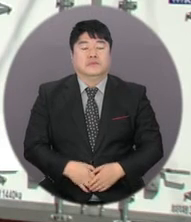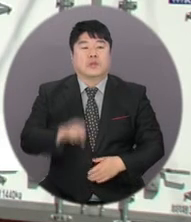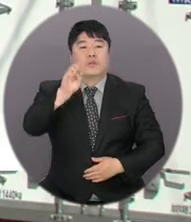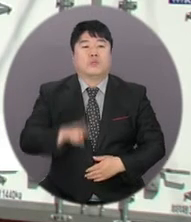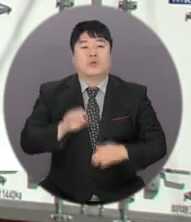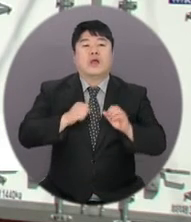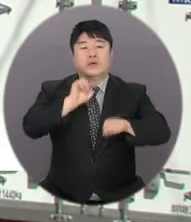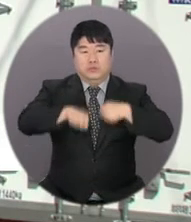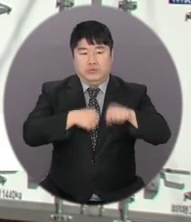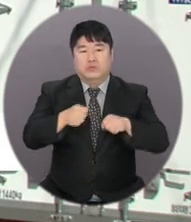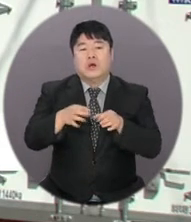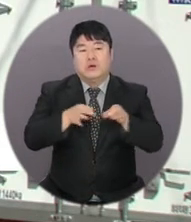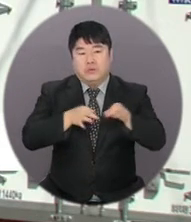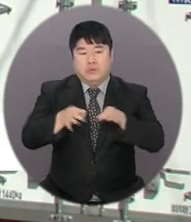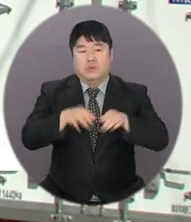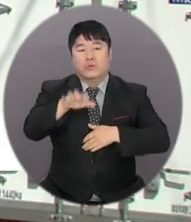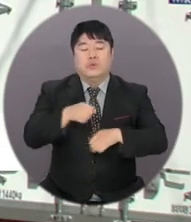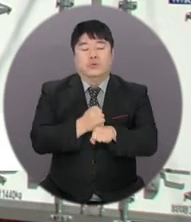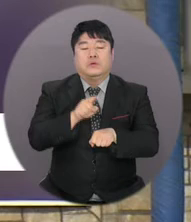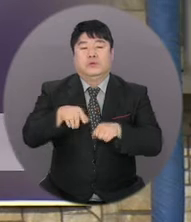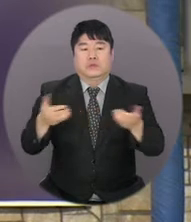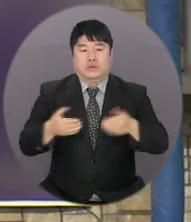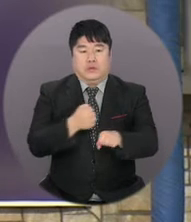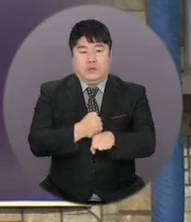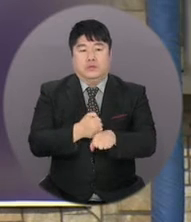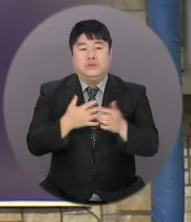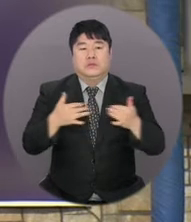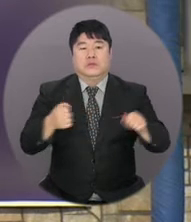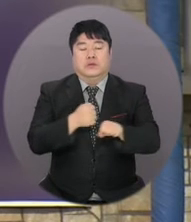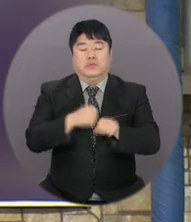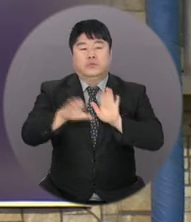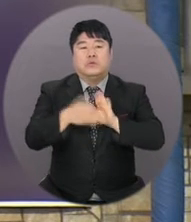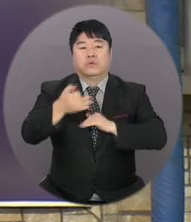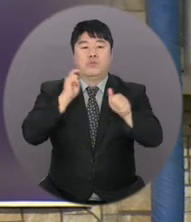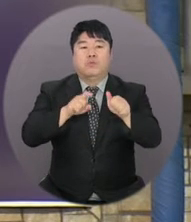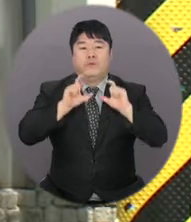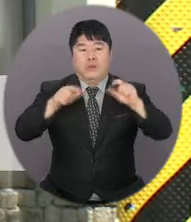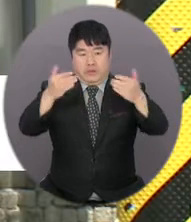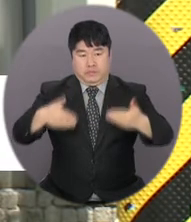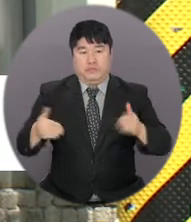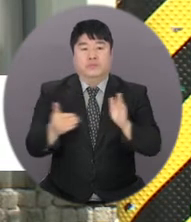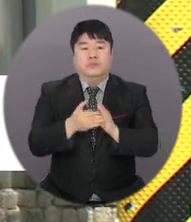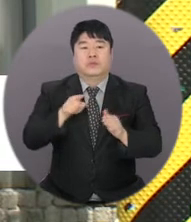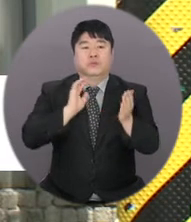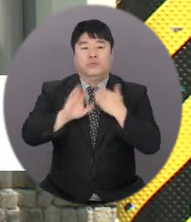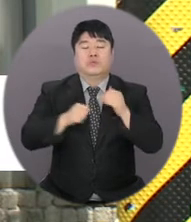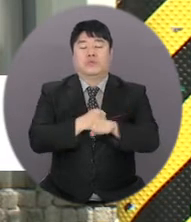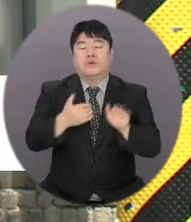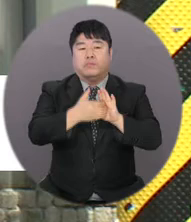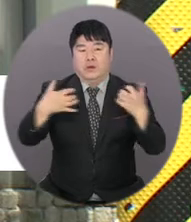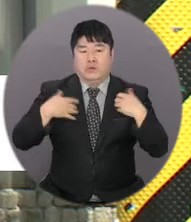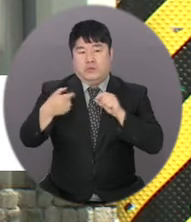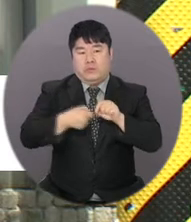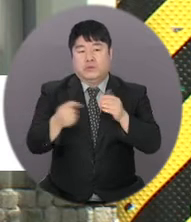광주의 한 축산물 유통업체입니다. 이곳에서 일하던 종사자가 코로나19 확진 판정을 받았습니다. 이후 방역당국이